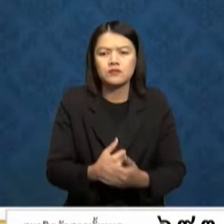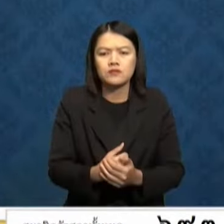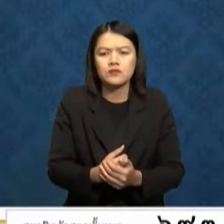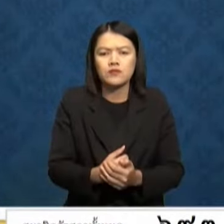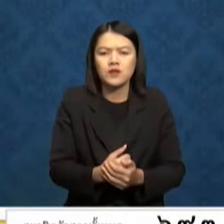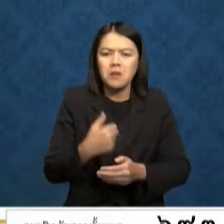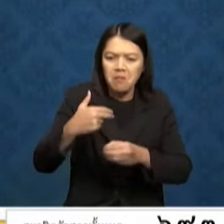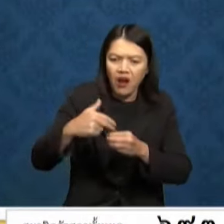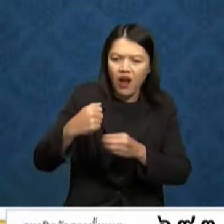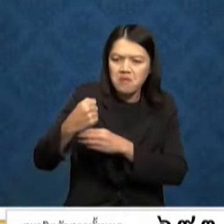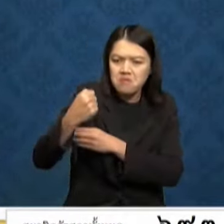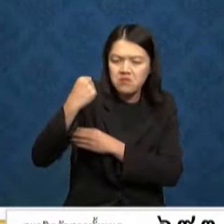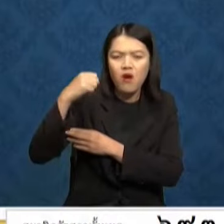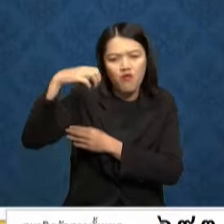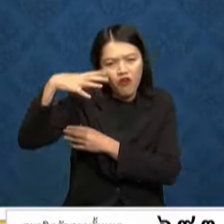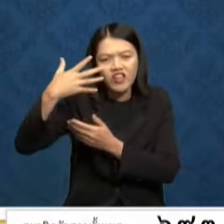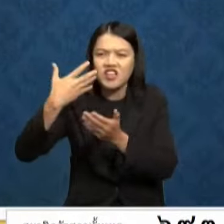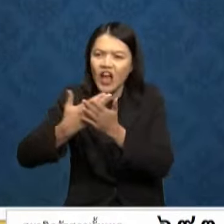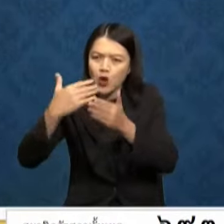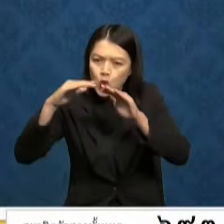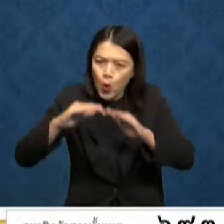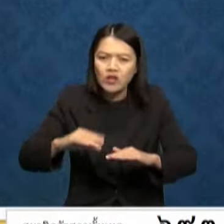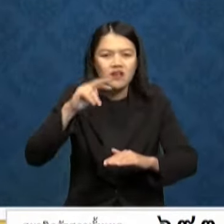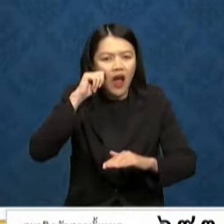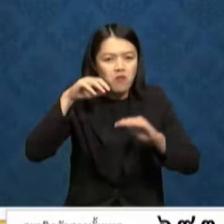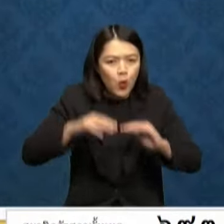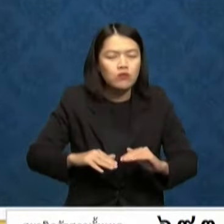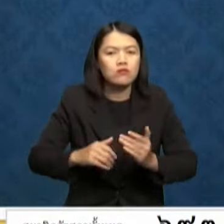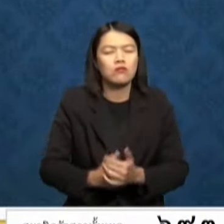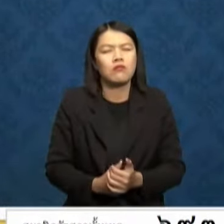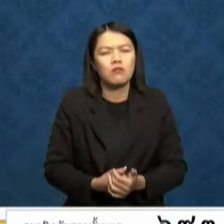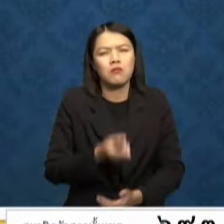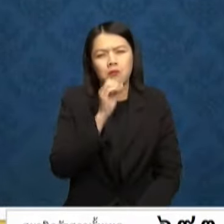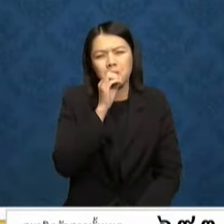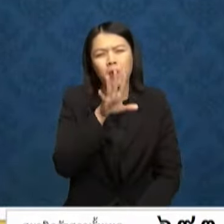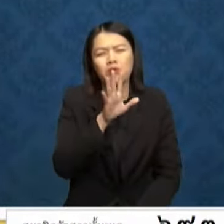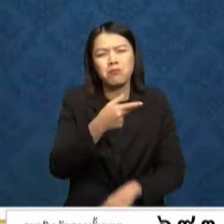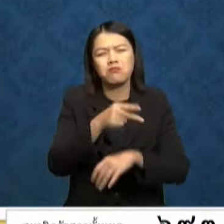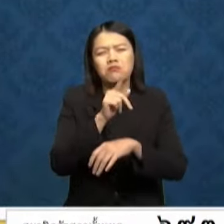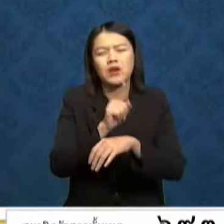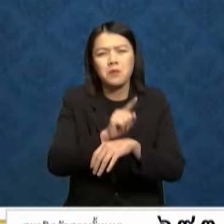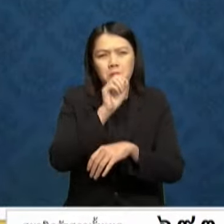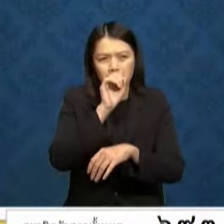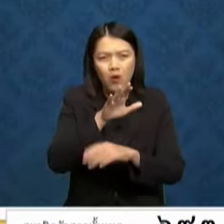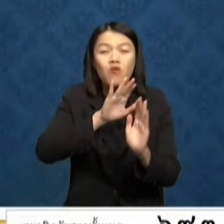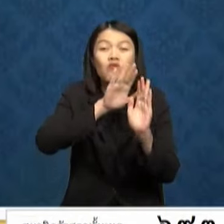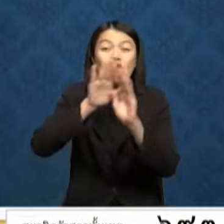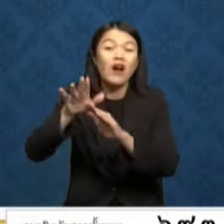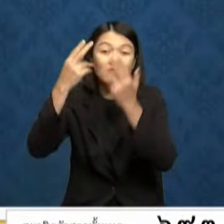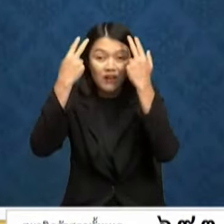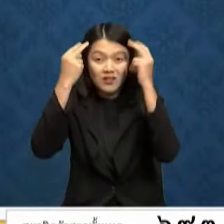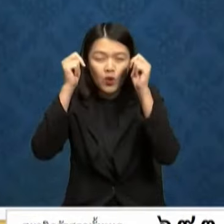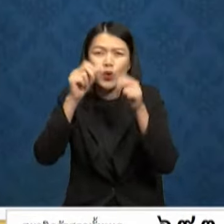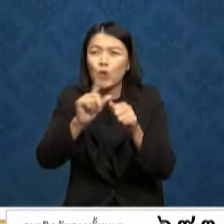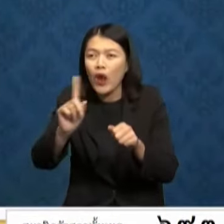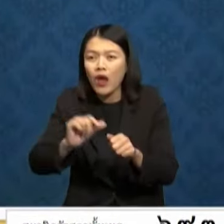ต้องทำให้มันลดราคาค่าไฟฆ่าน้ำแต่อยากบอกท่านประธานกราบในท่านประธานฝากไปถึงท่านนายก